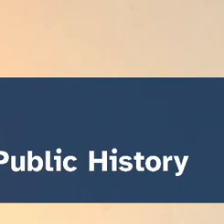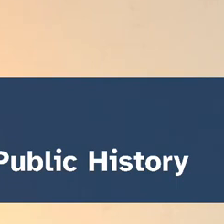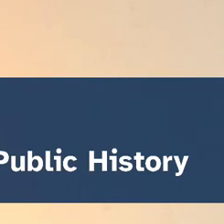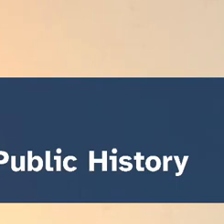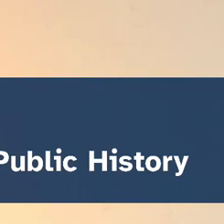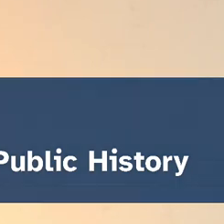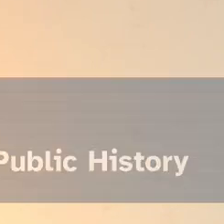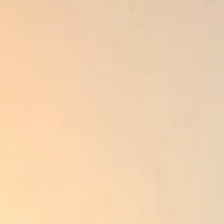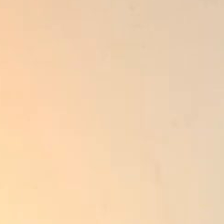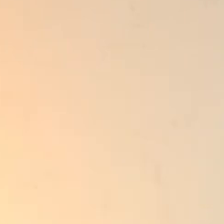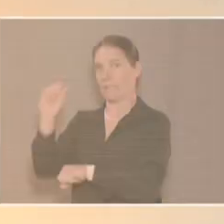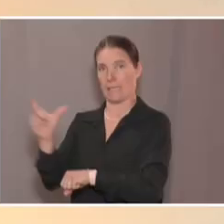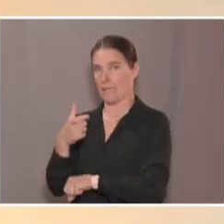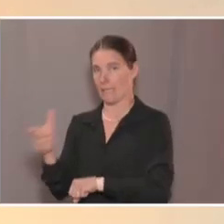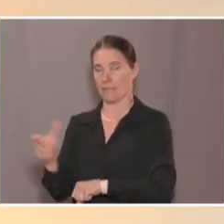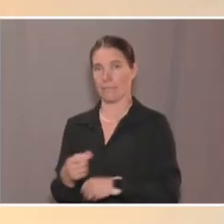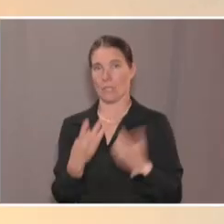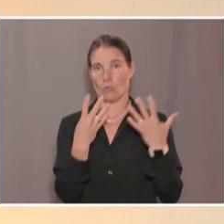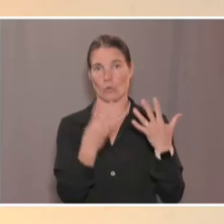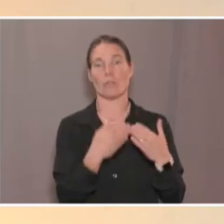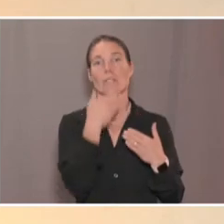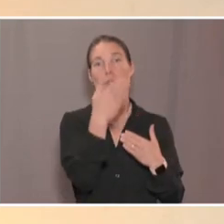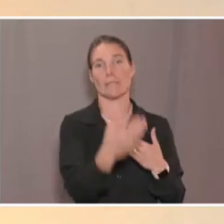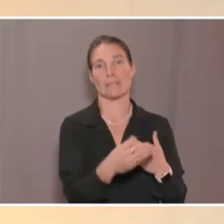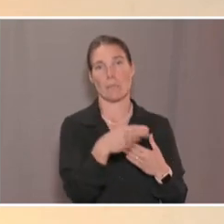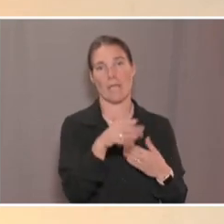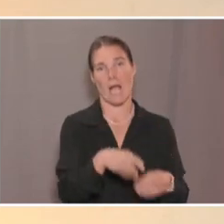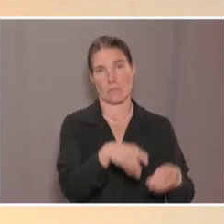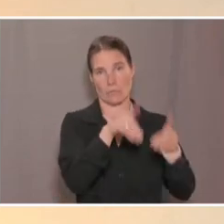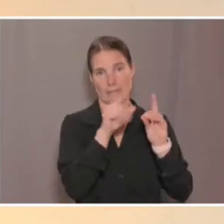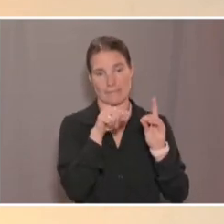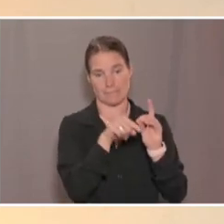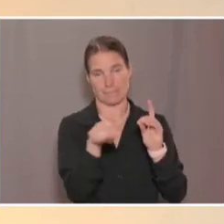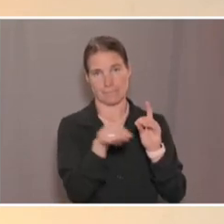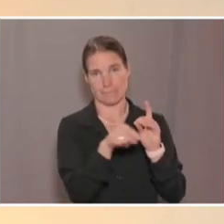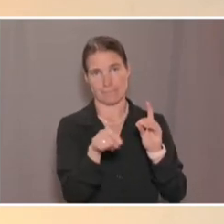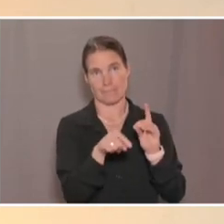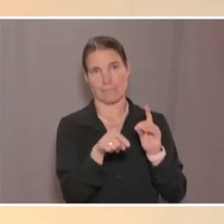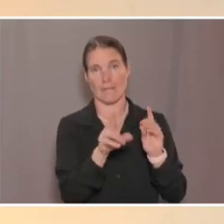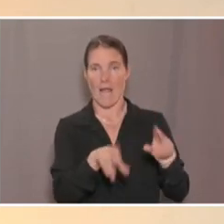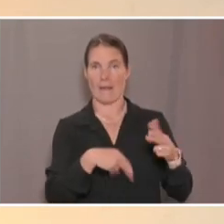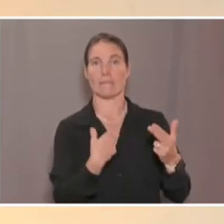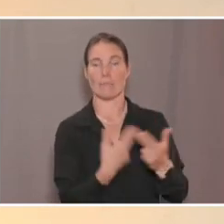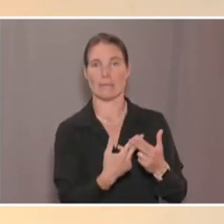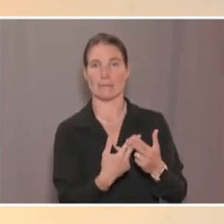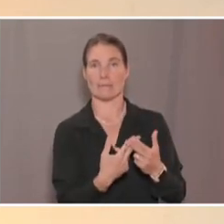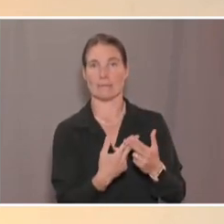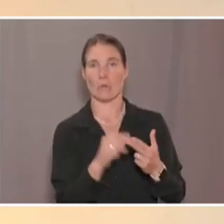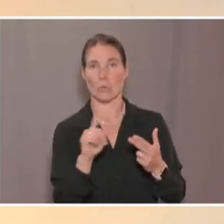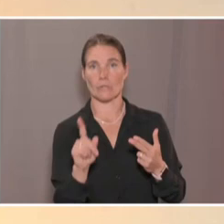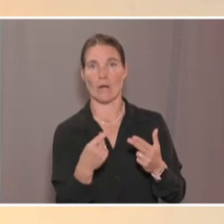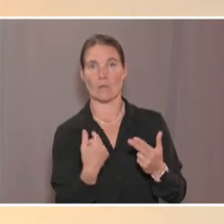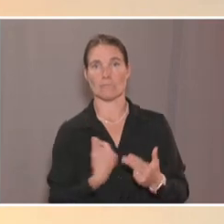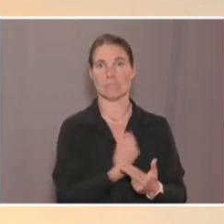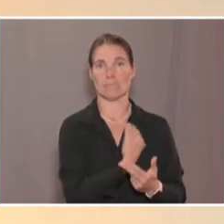war verfolgt worden. 9 der späteren PH-Dozenten, hier grau gefärbt, hatten sich angepasst oder auch